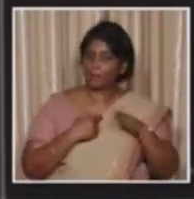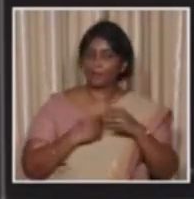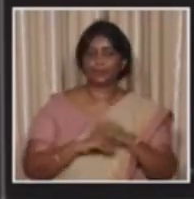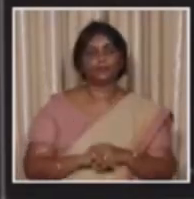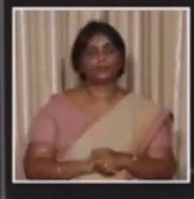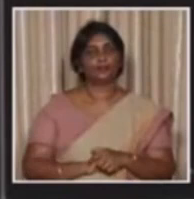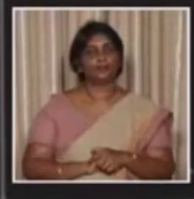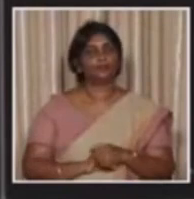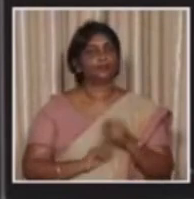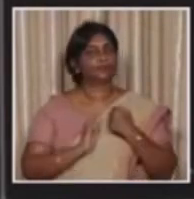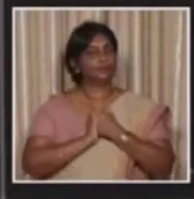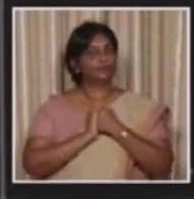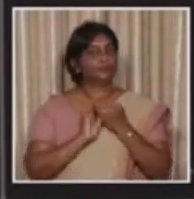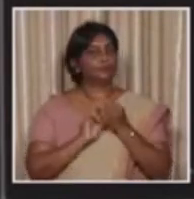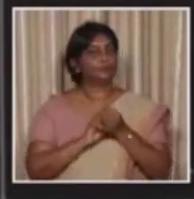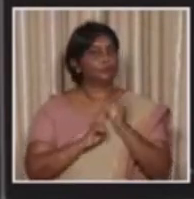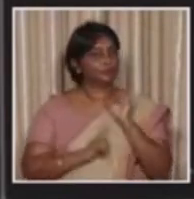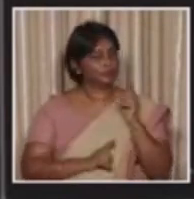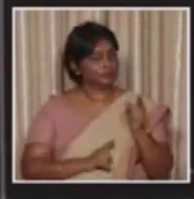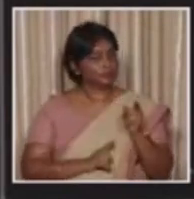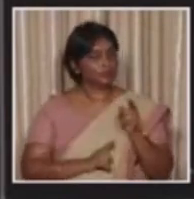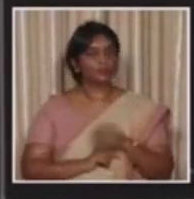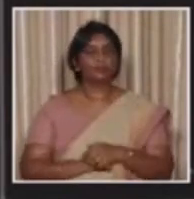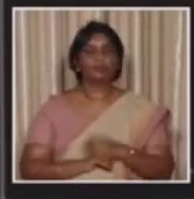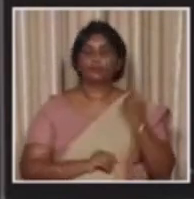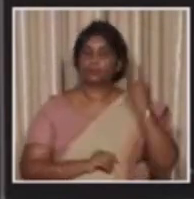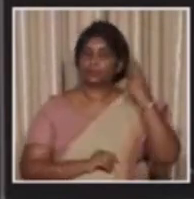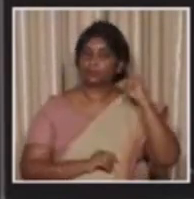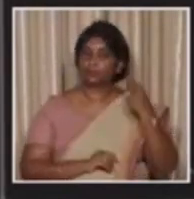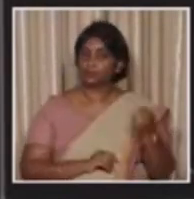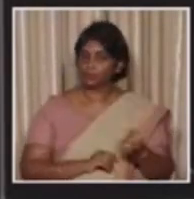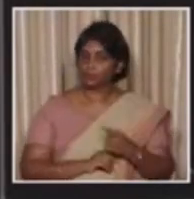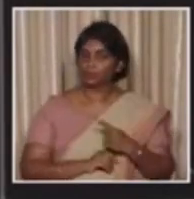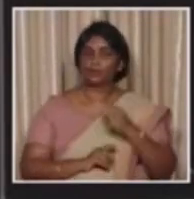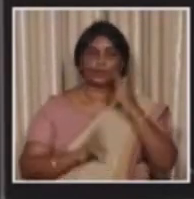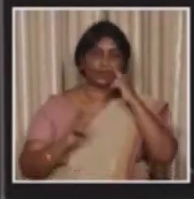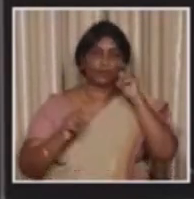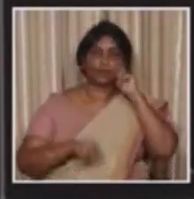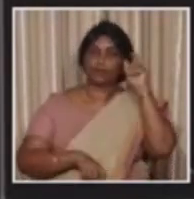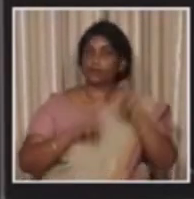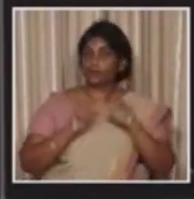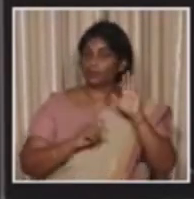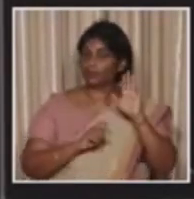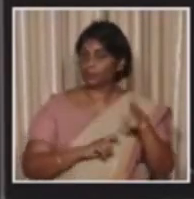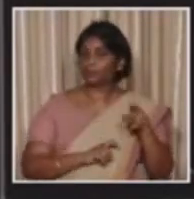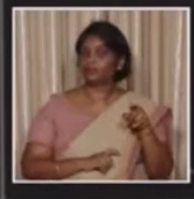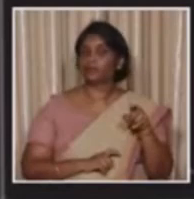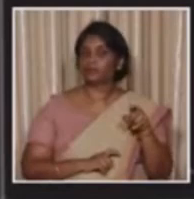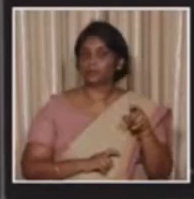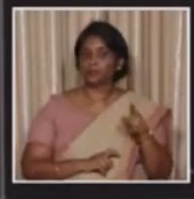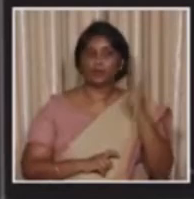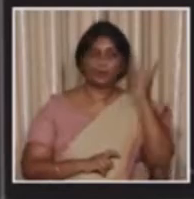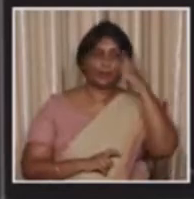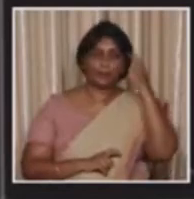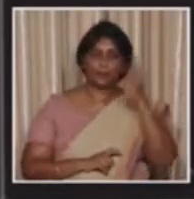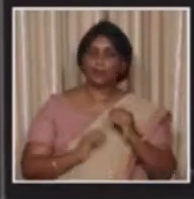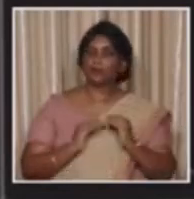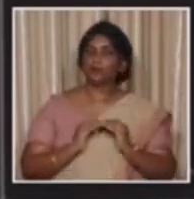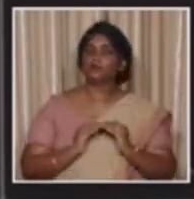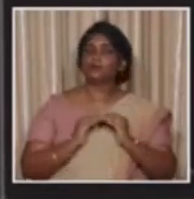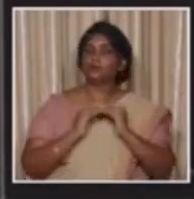அதிமேதகு ஜனாதிபதி அவர்கள் நேற்று பெருந்தோட்ட தொழிலாளருடைய சம்பள உயர்வு சம்பந்தமாக ஜனாதிபதி